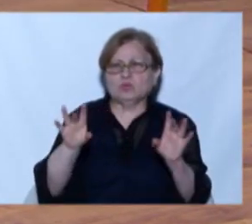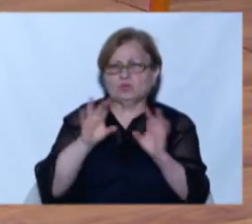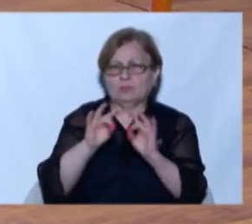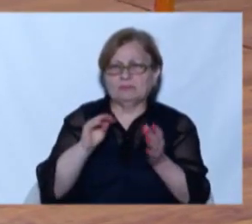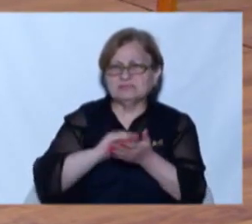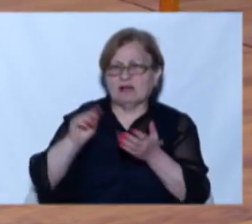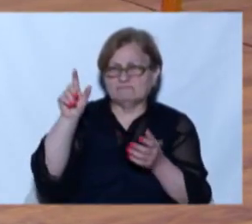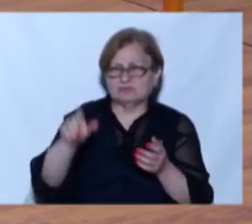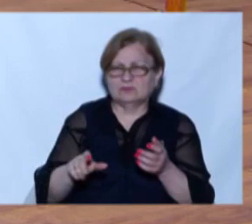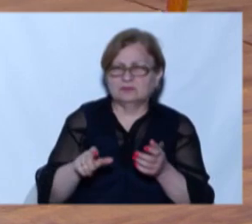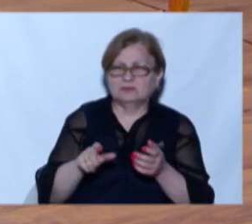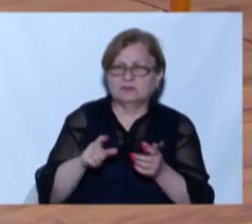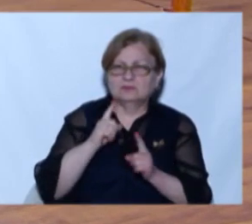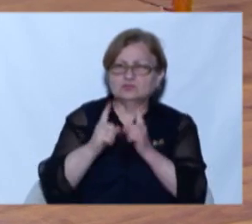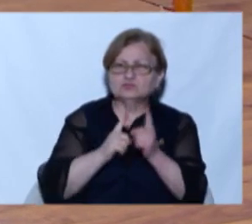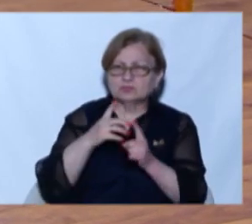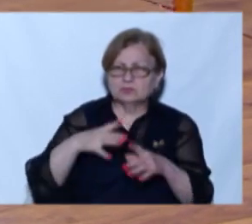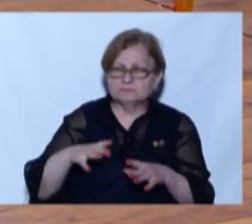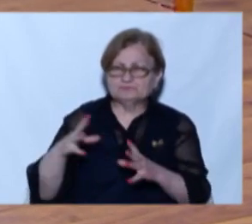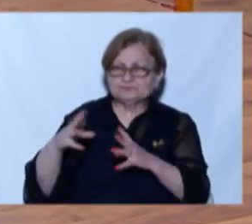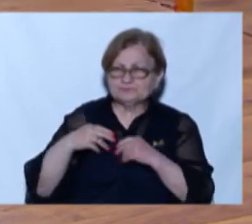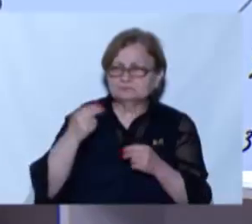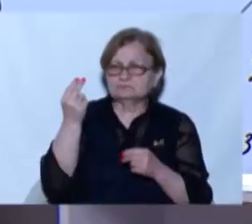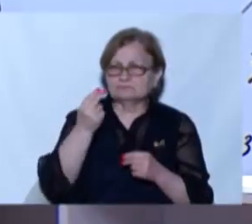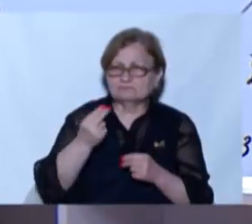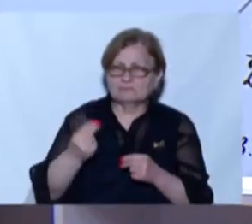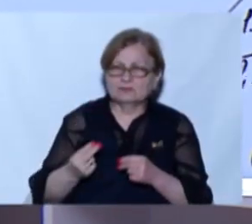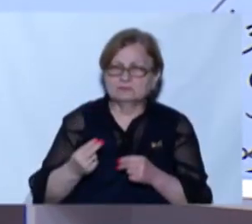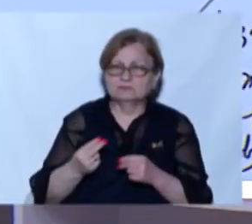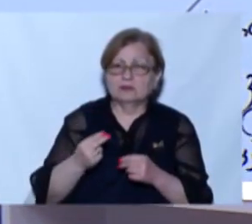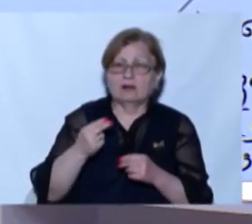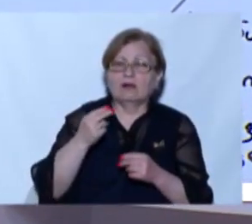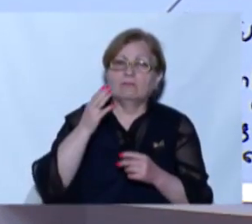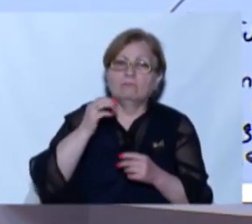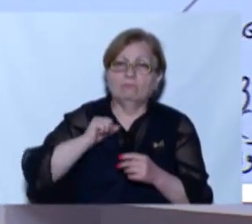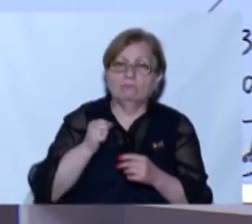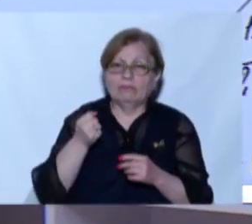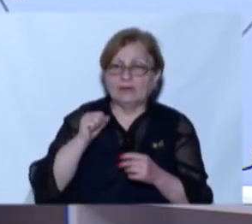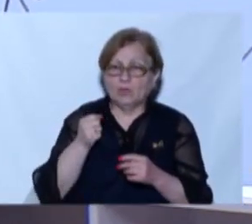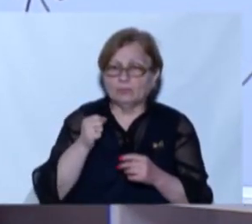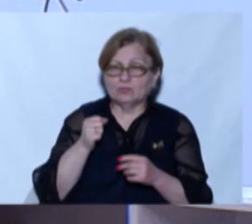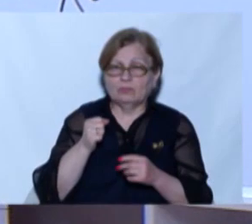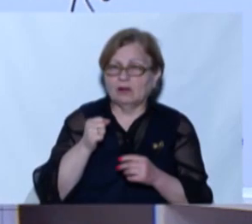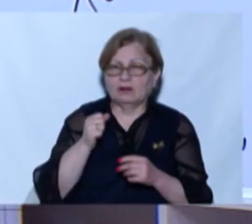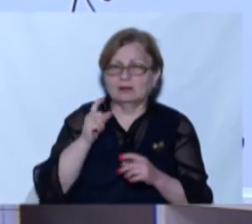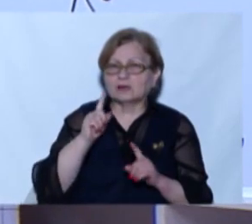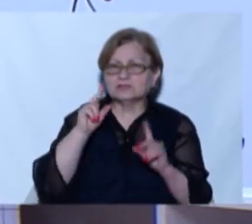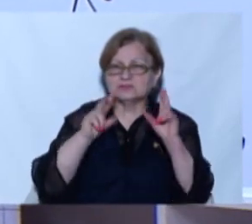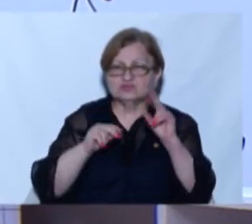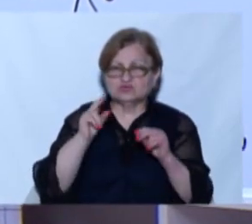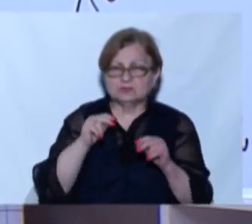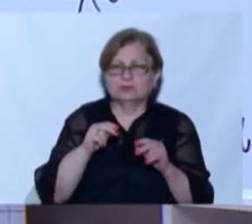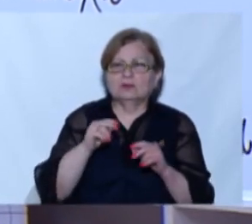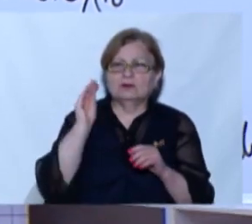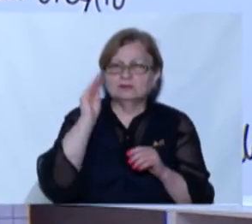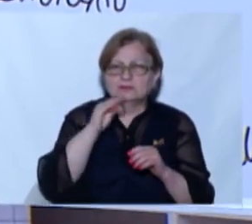გვისწორებს ქართულს, ერთად ვხატავდით. მეგობრობა არნიშნავს უსამართლობას, გაიხსენეთ როცა მინიატურები დაუტოვა,